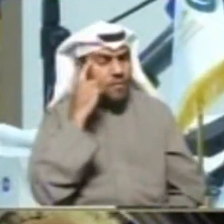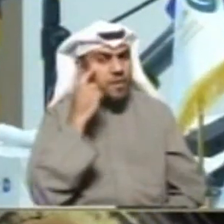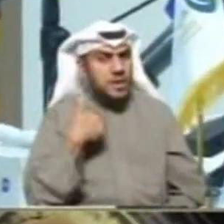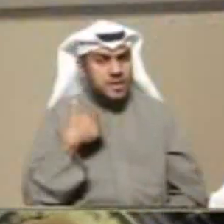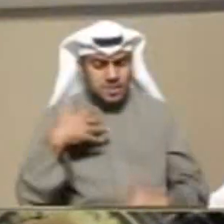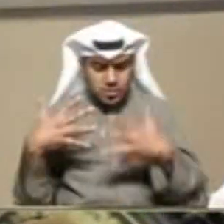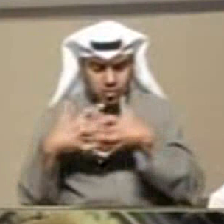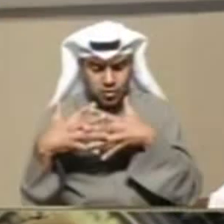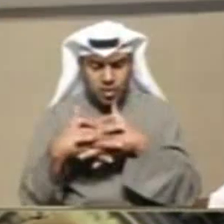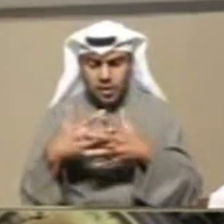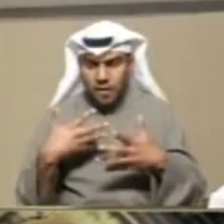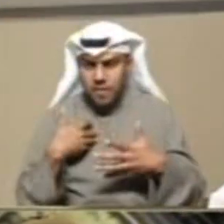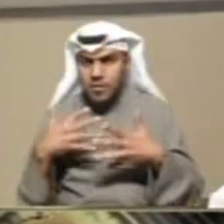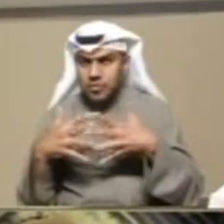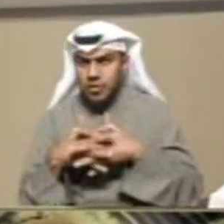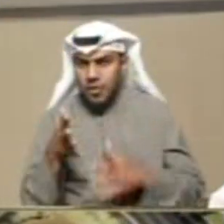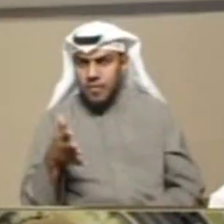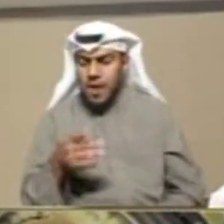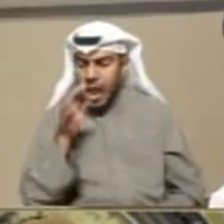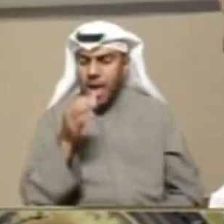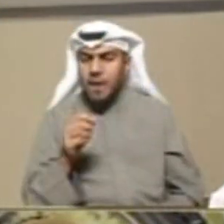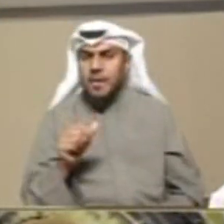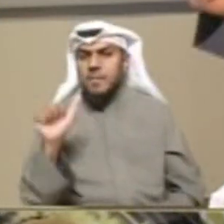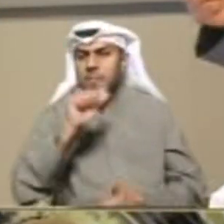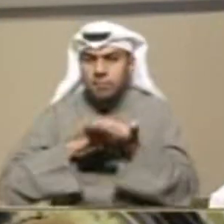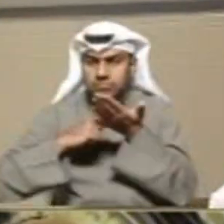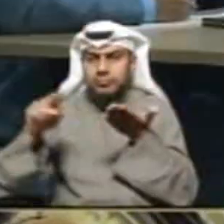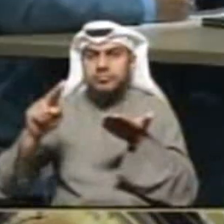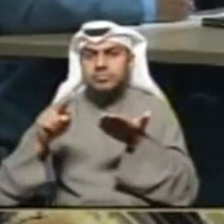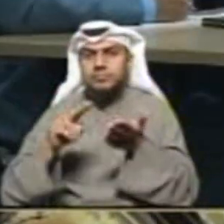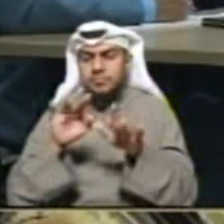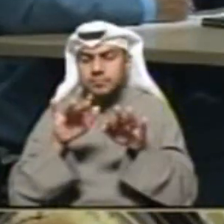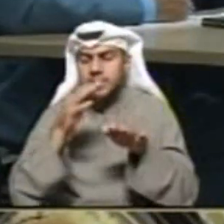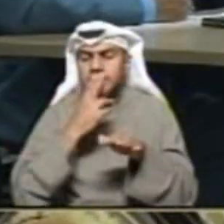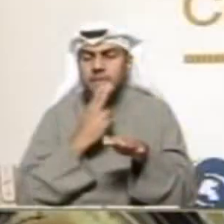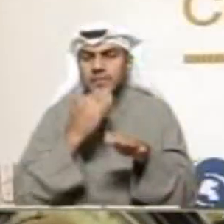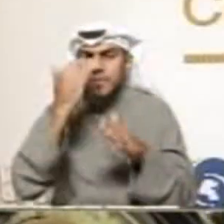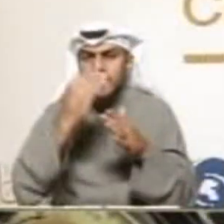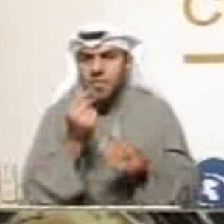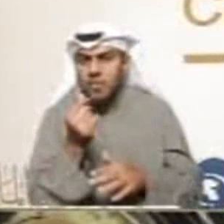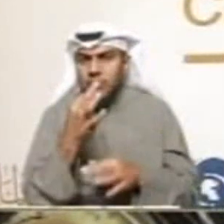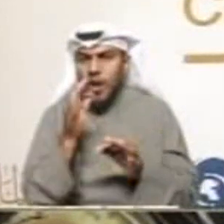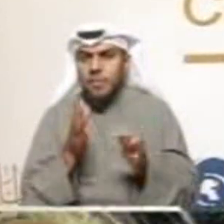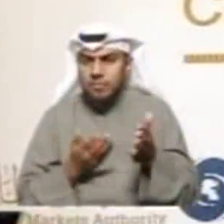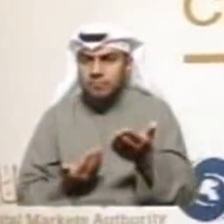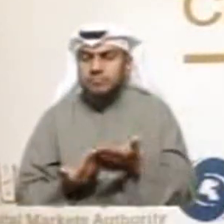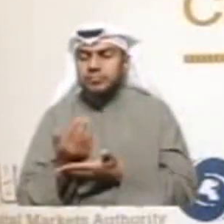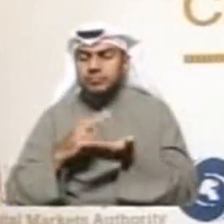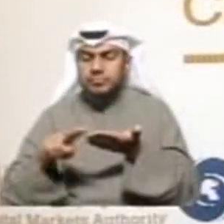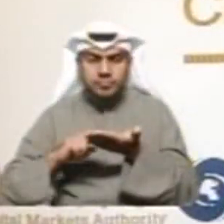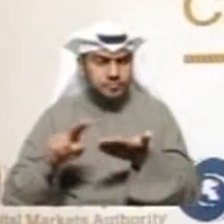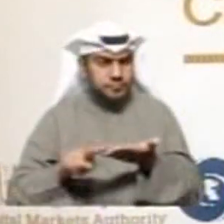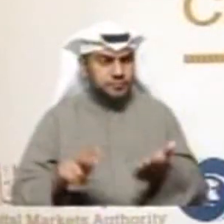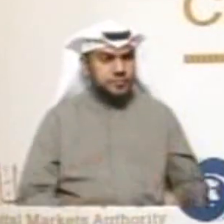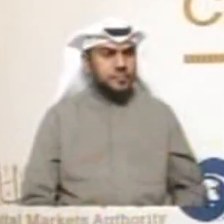جهات وأطراف النشاط الاقتصادي ومختلف مستخدمي البيانات المالية وغير المالية. بوابة الإفصاح الخاصة في